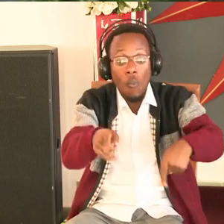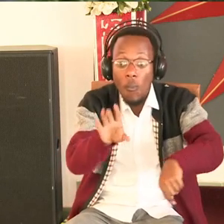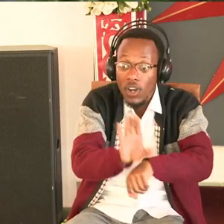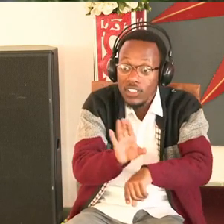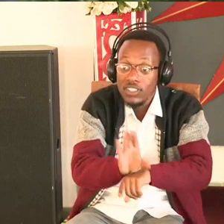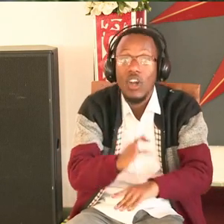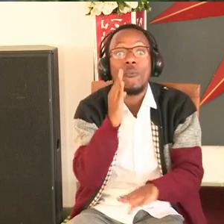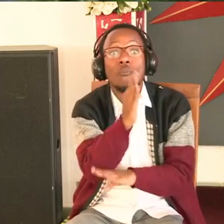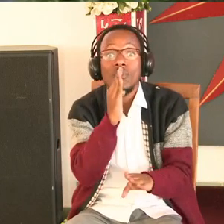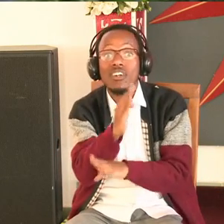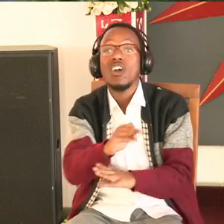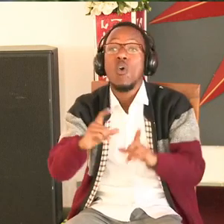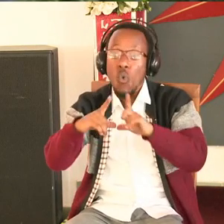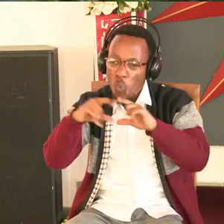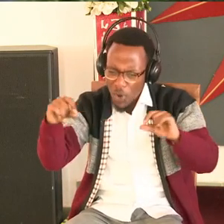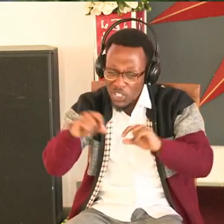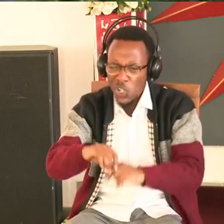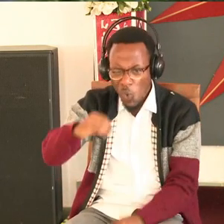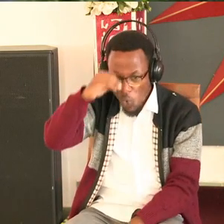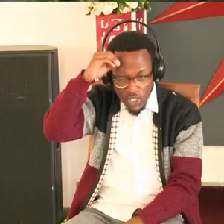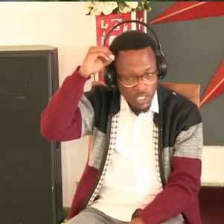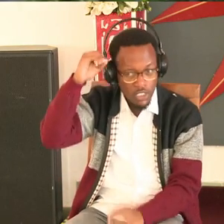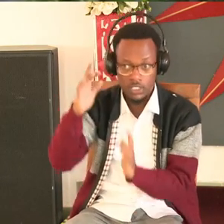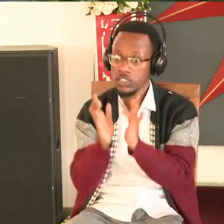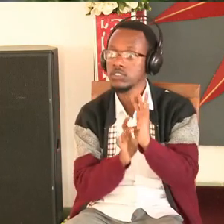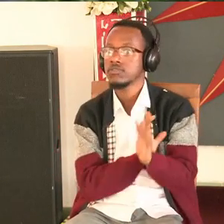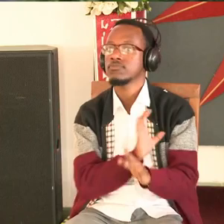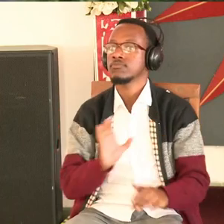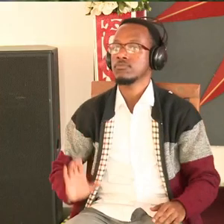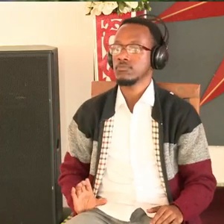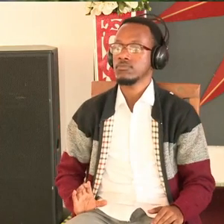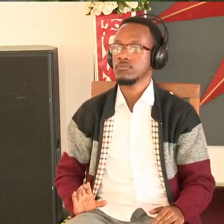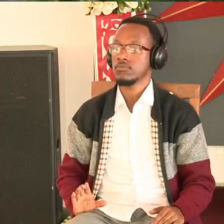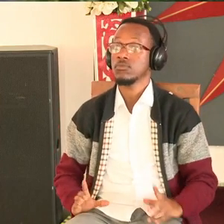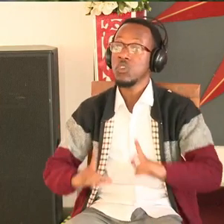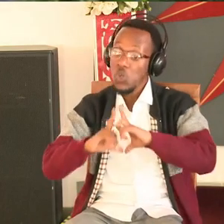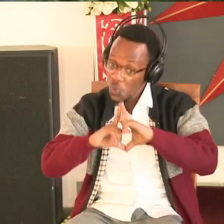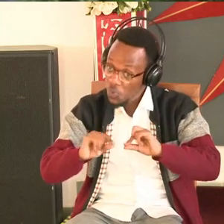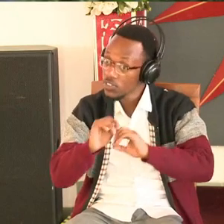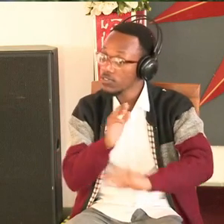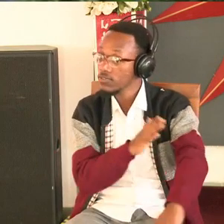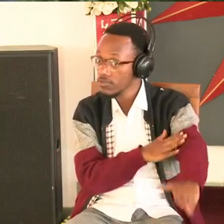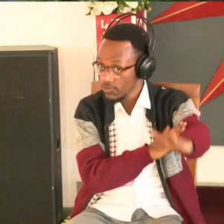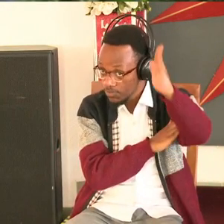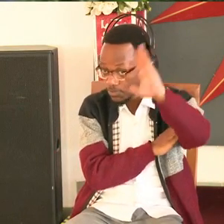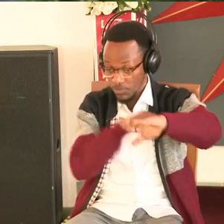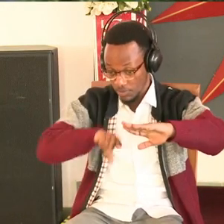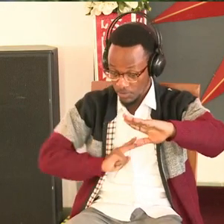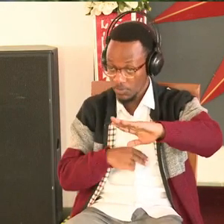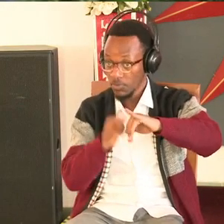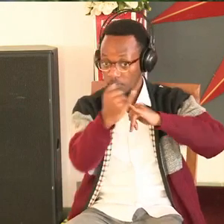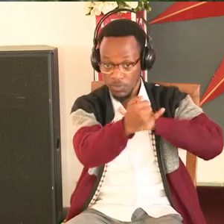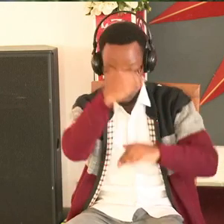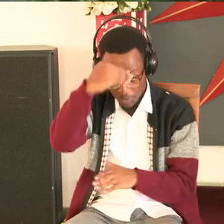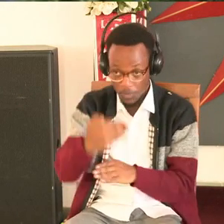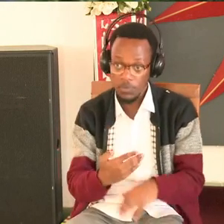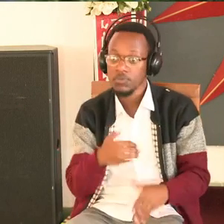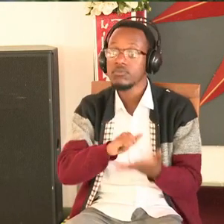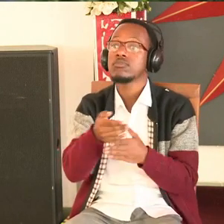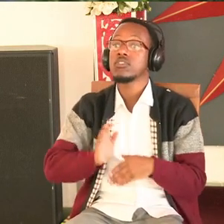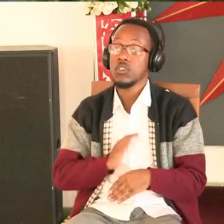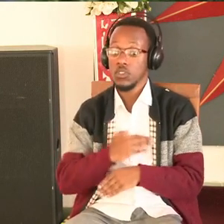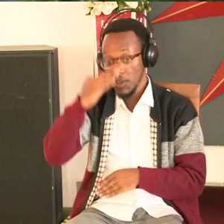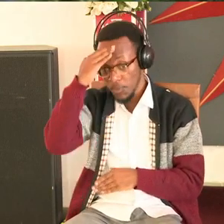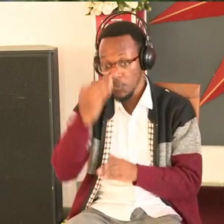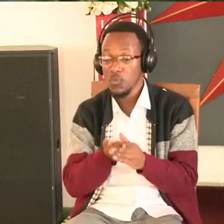ijambo ry'umwimerere ryera rya Yesu Kristo la parole de Dieu kandi ijambo ry'Imana twizeye iryo niryo twizera